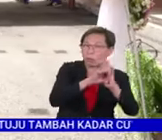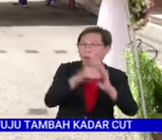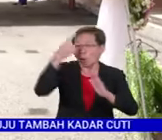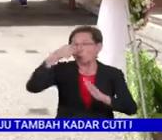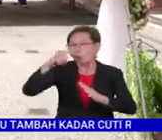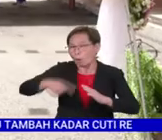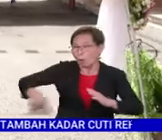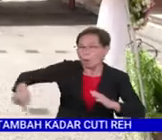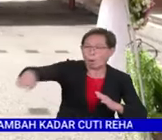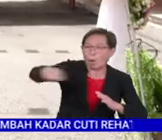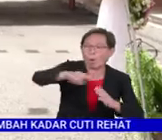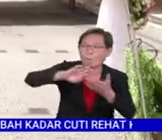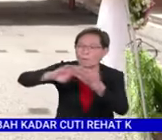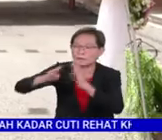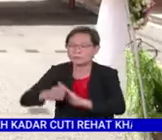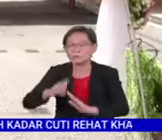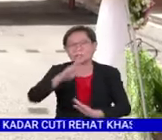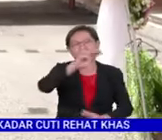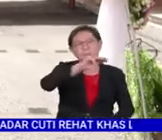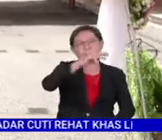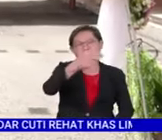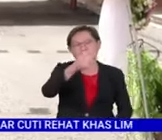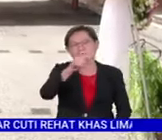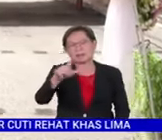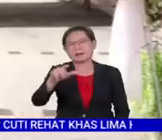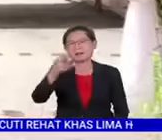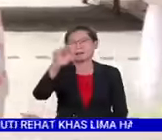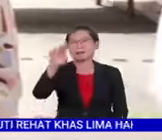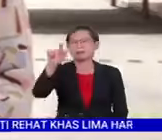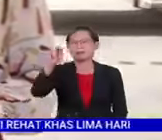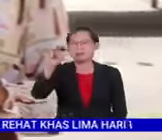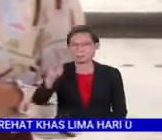lapisan masyarakat. Michelle Wang, RTM.